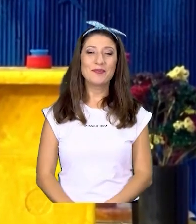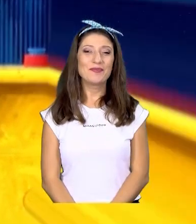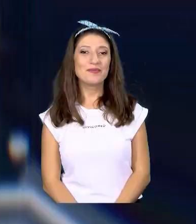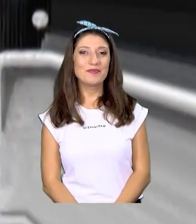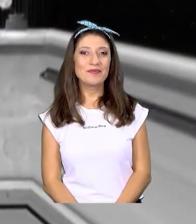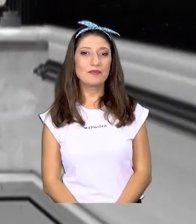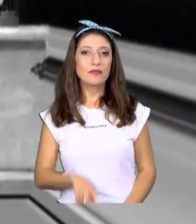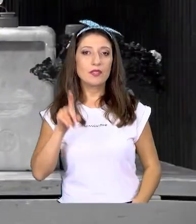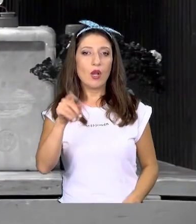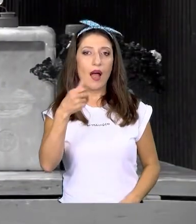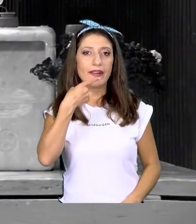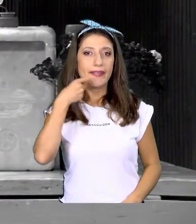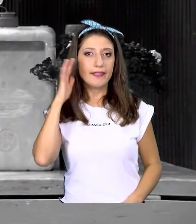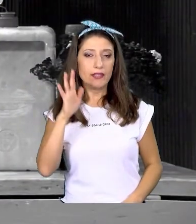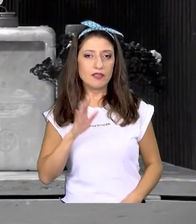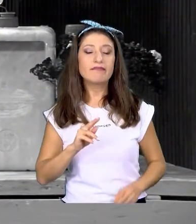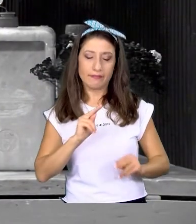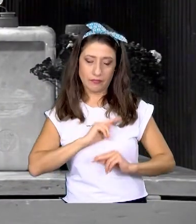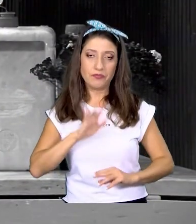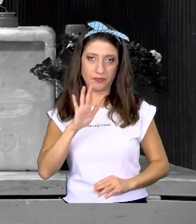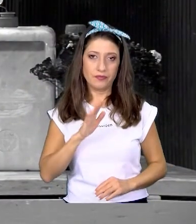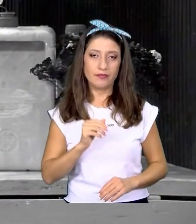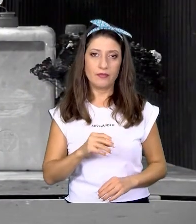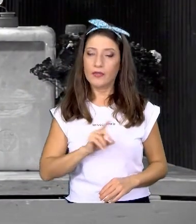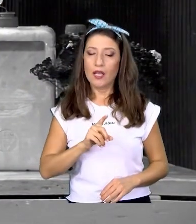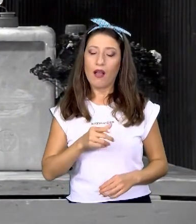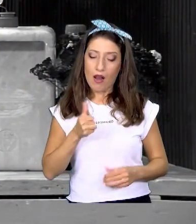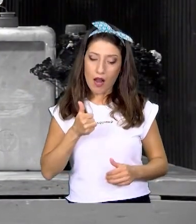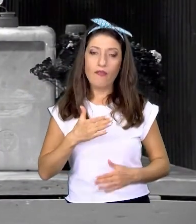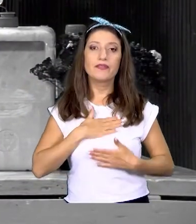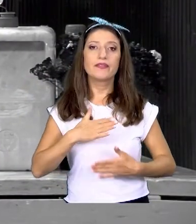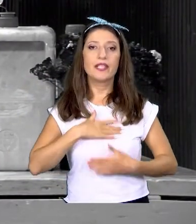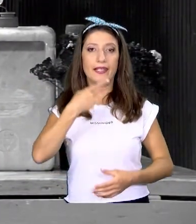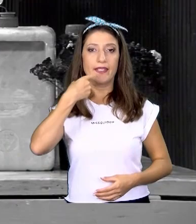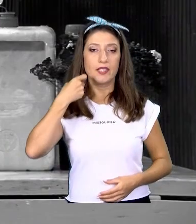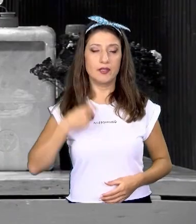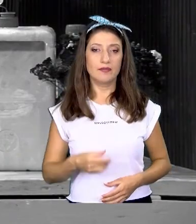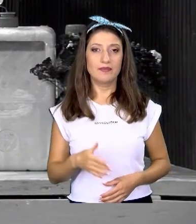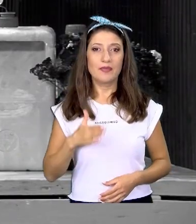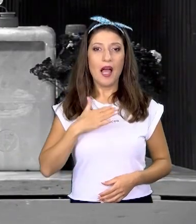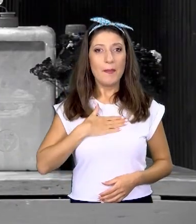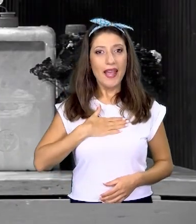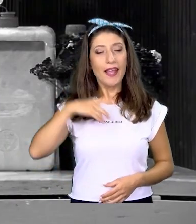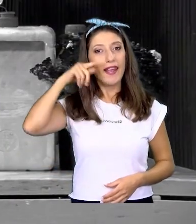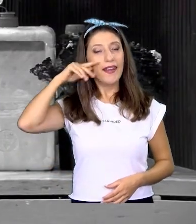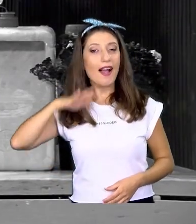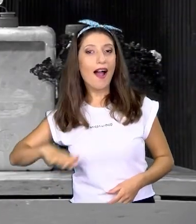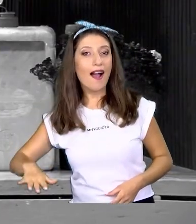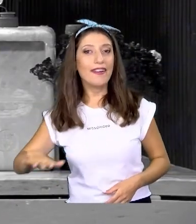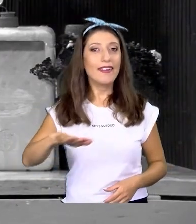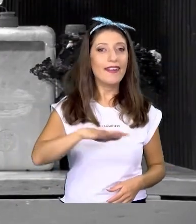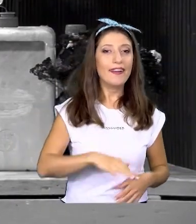հոպլա, նավ կերքես։ Կաշխատեմ։ Մի աշխատի ուղղակի լավ երգի։ Ի